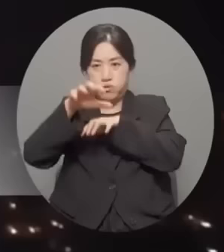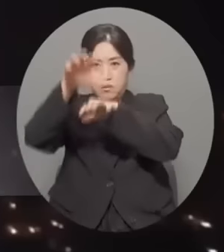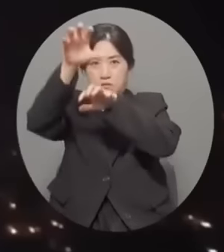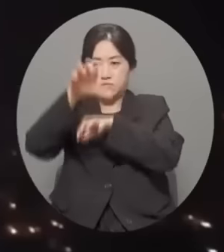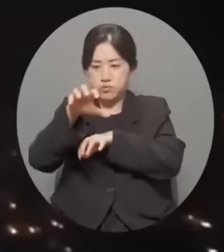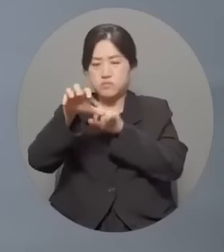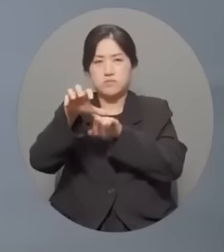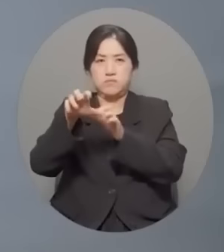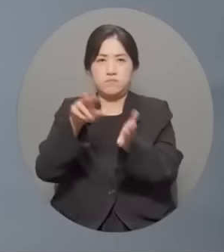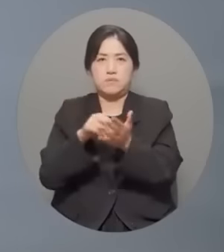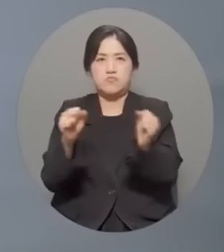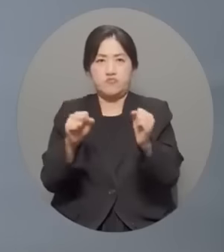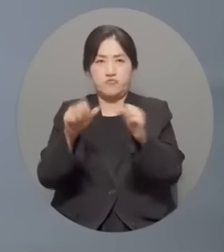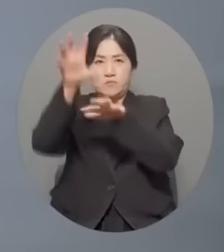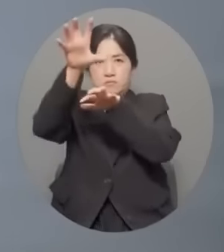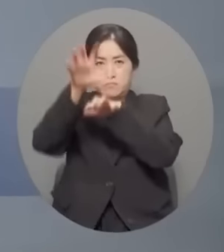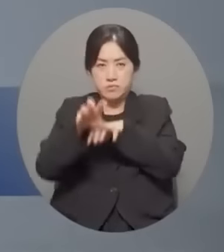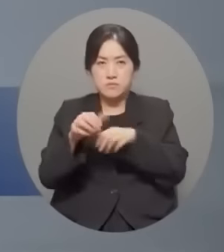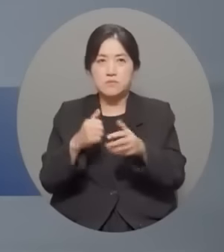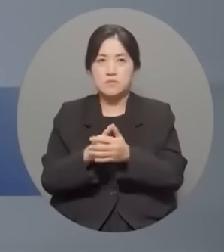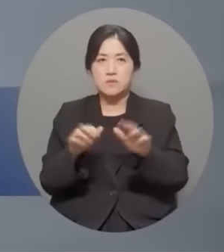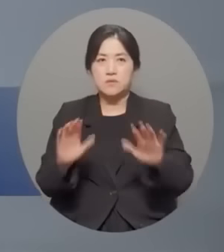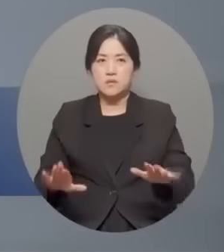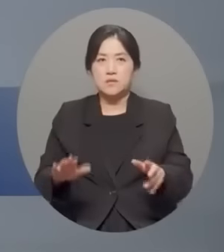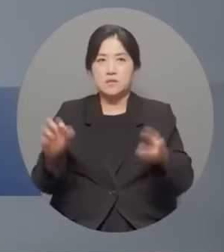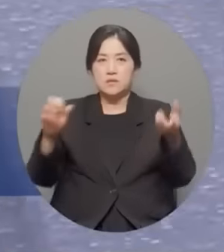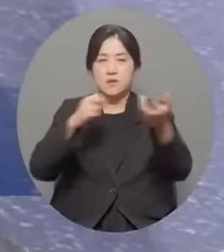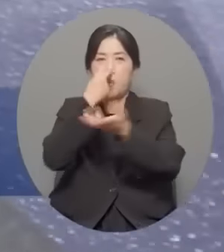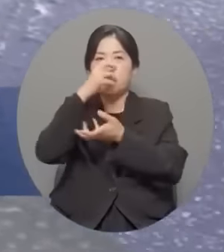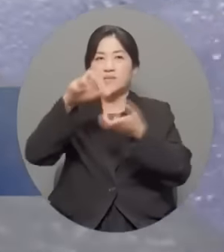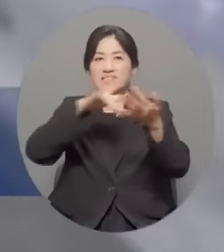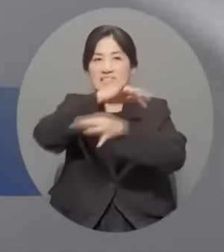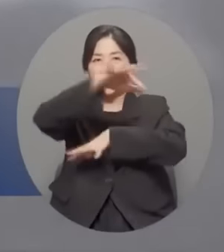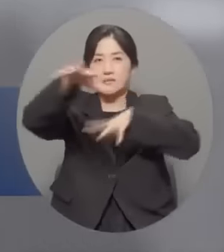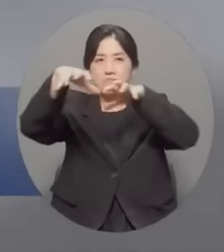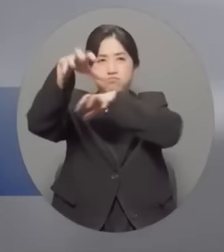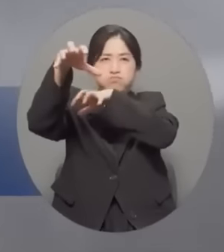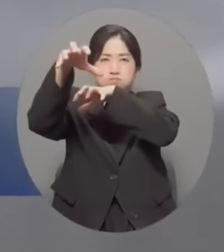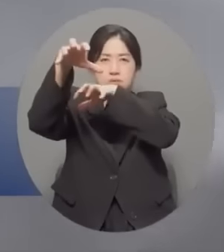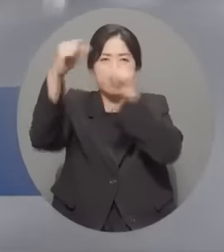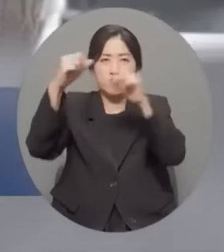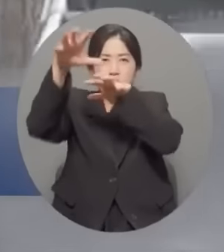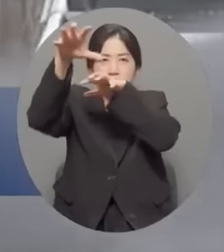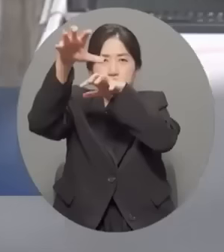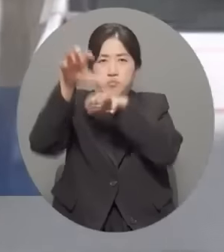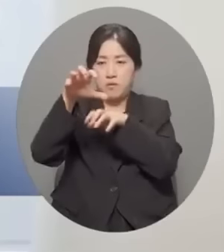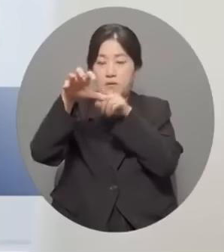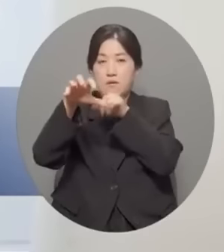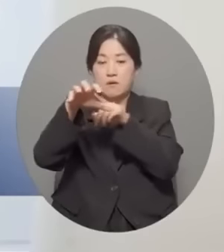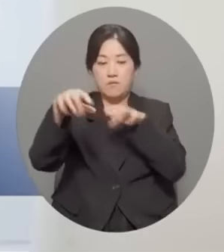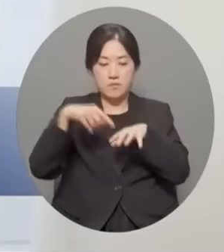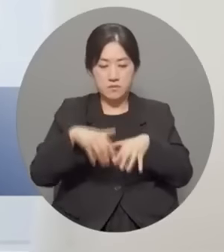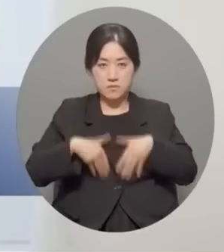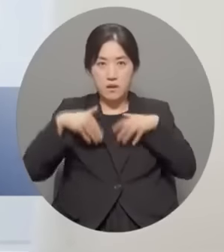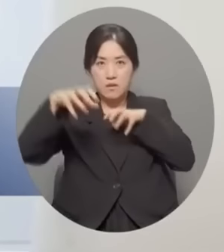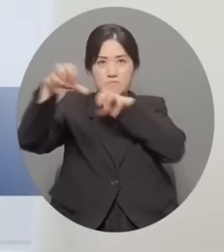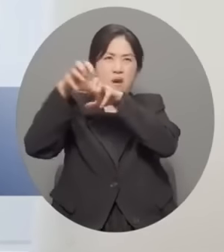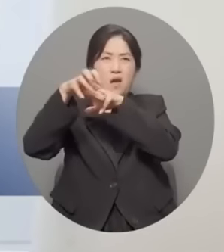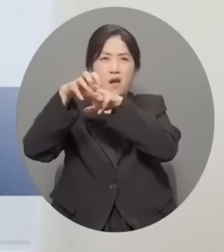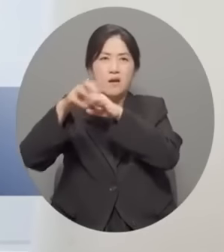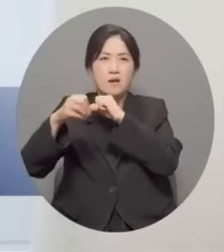밀려오기 때문입니다. 기류들이 좀 정체되면서 한기가 좀 내려온다면 그것들이 또 충돌을 일으키면서